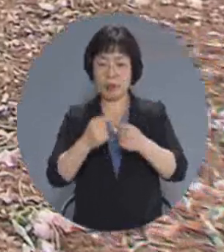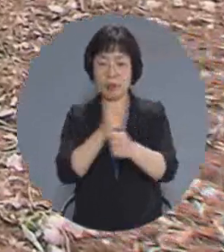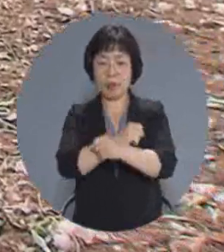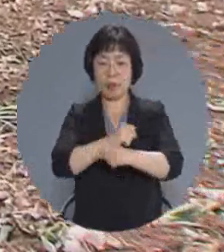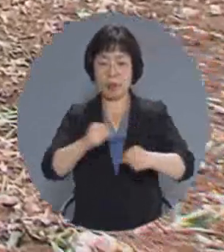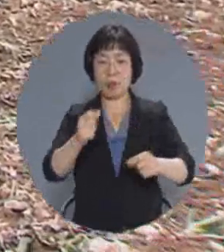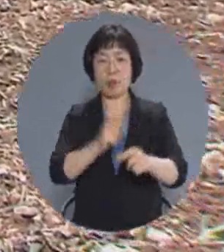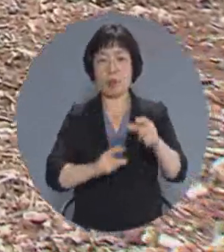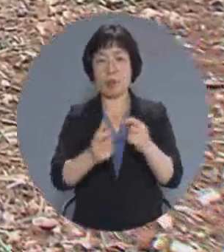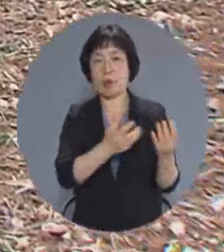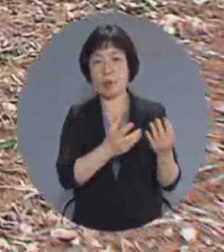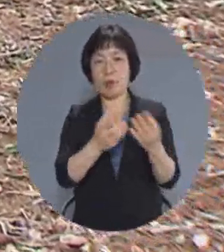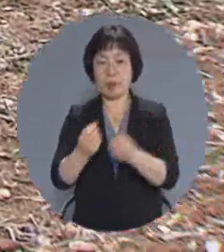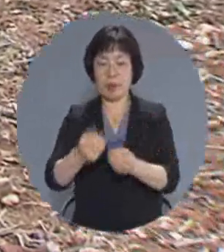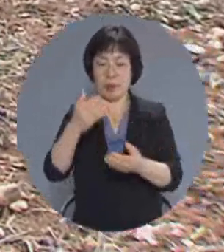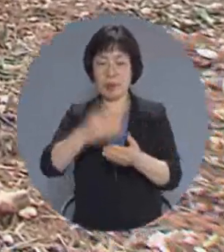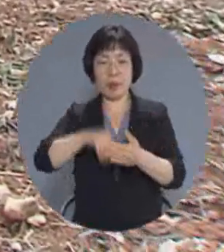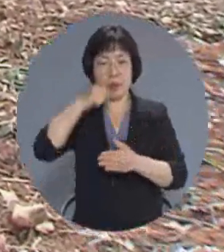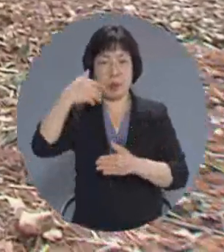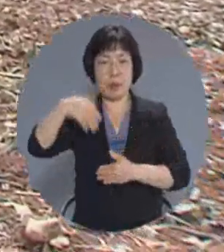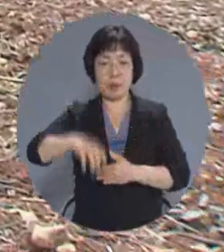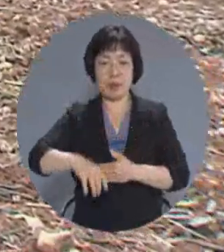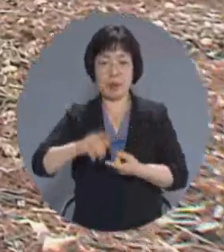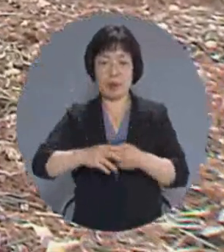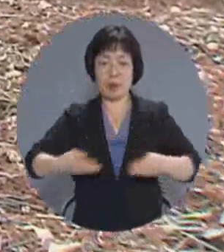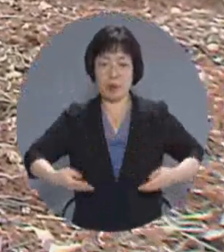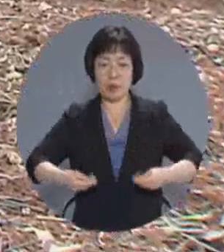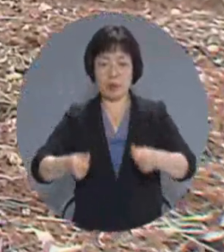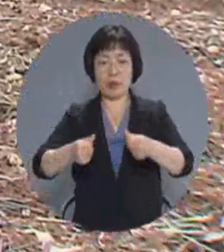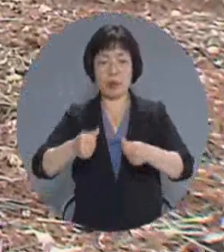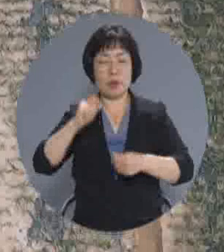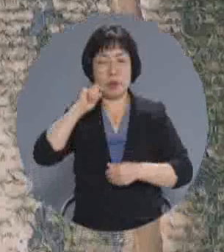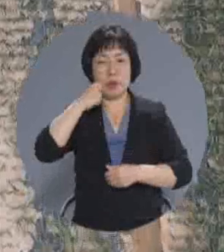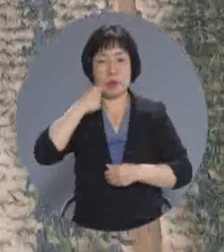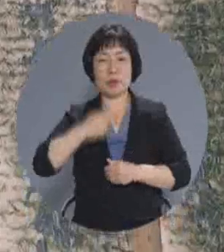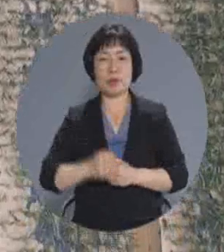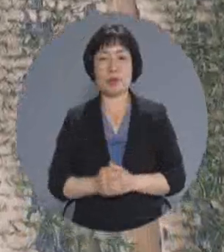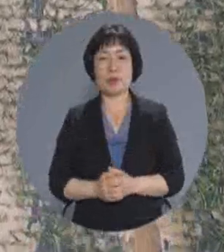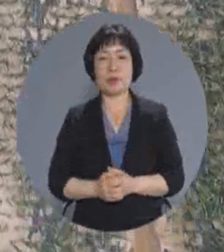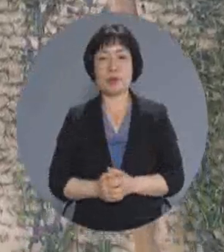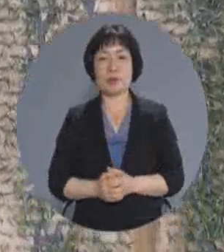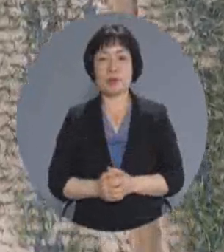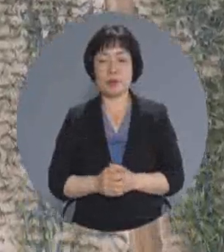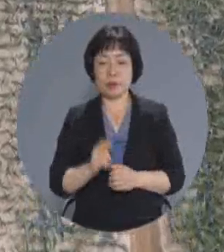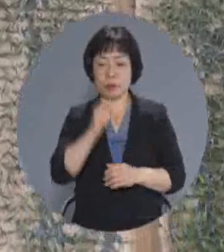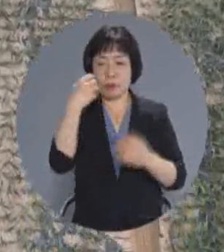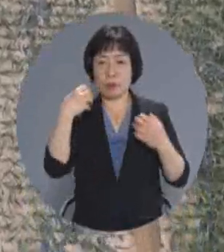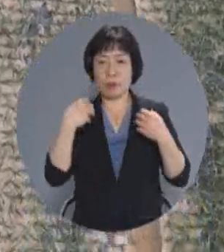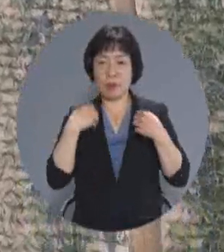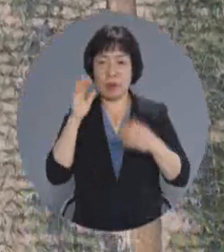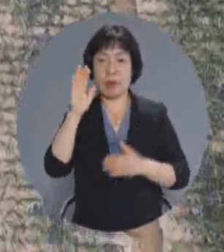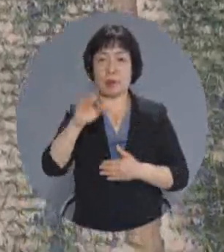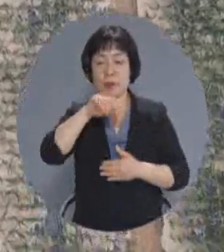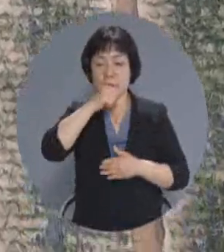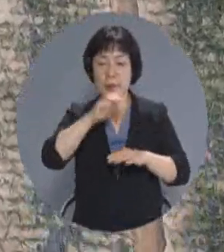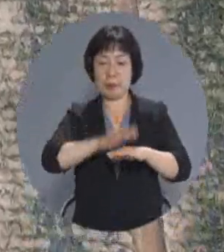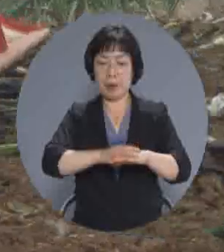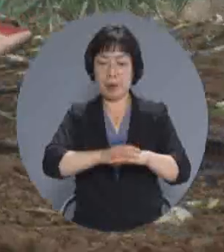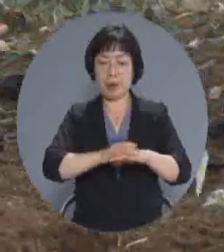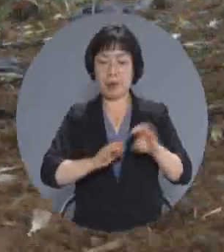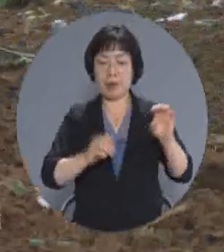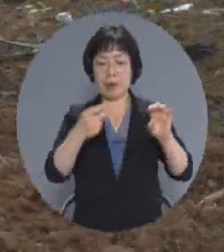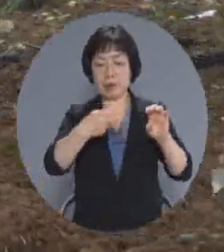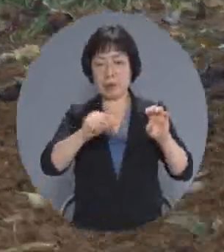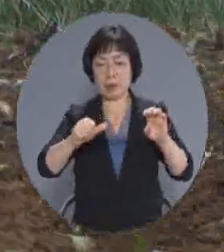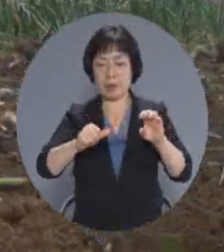면적보다 더 많다 보니 남은 양파밭은 폐기조차 못하고 있는 상황입니다. 고흥군은 앞으로 양파밭 40헥타르의